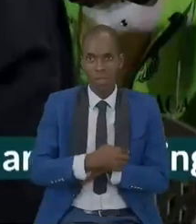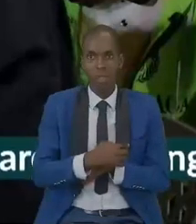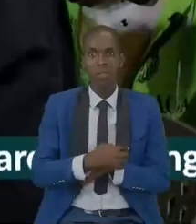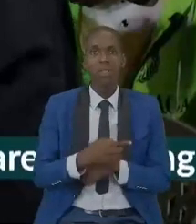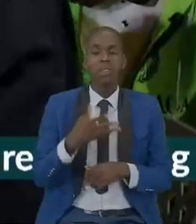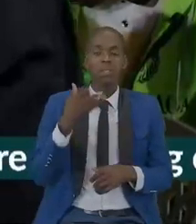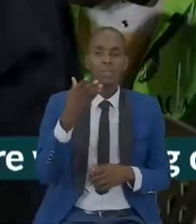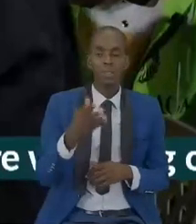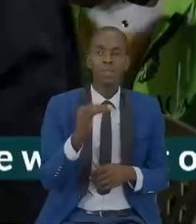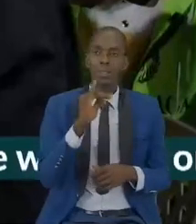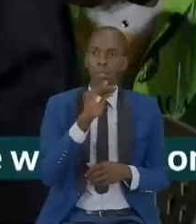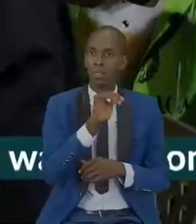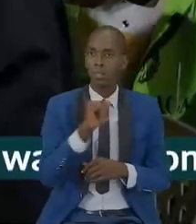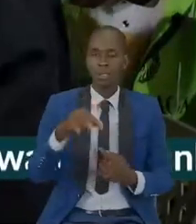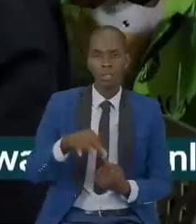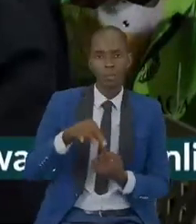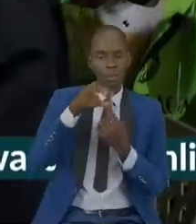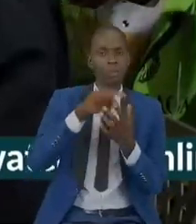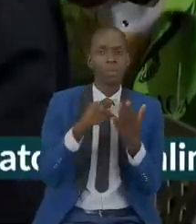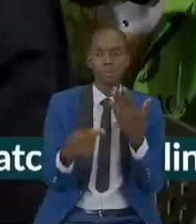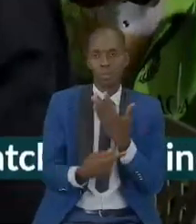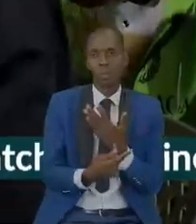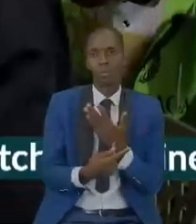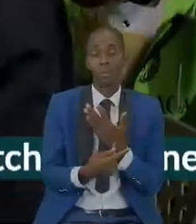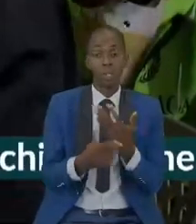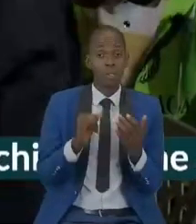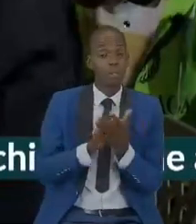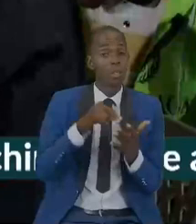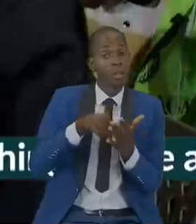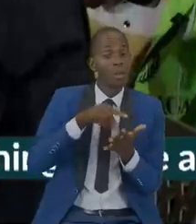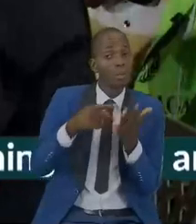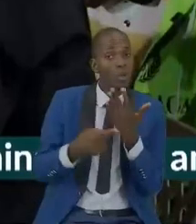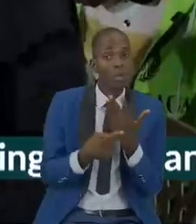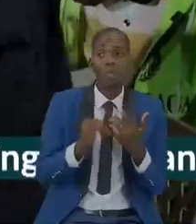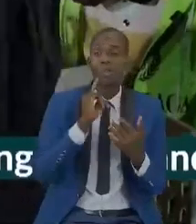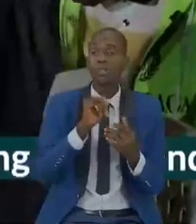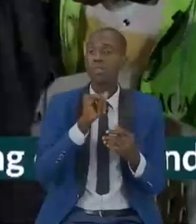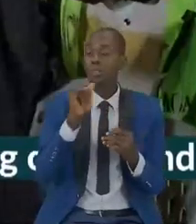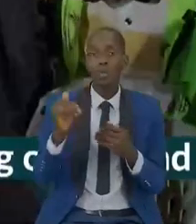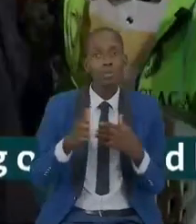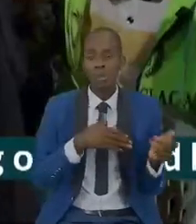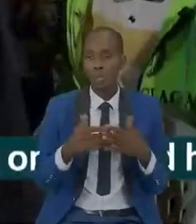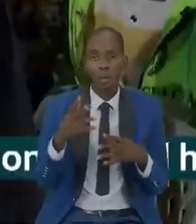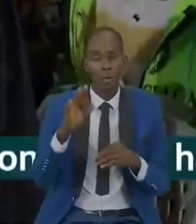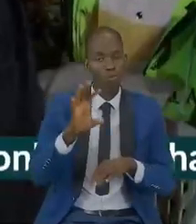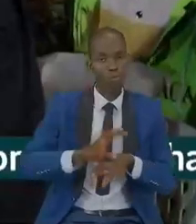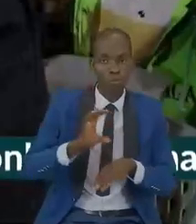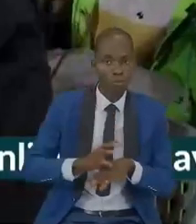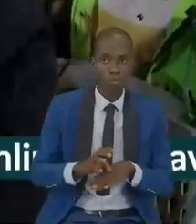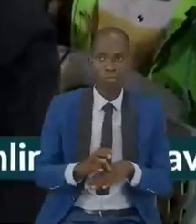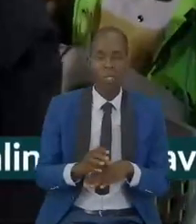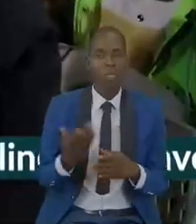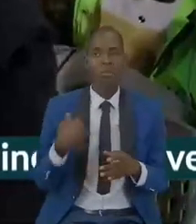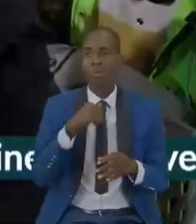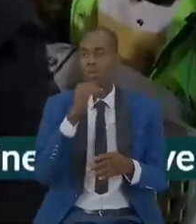l'organisateur de la croisade serait content de vous voir là-bas. Nous voulons que vous soyez au ciel et